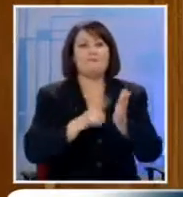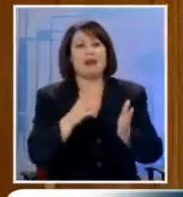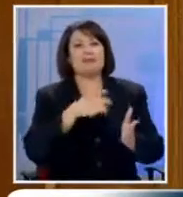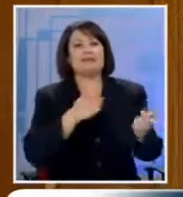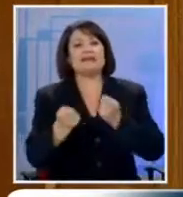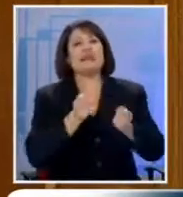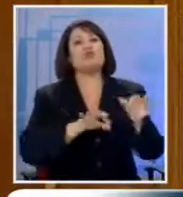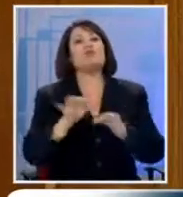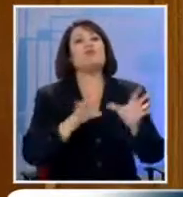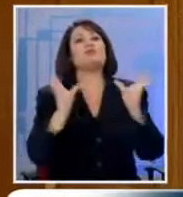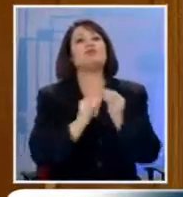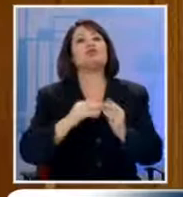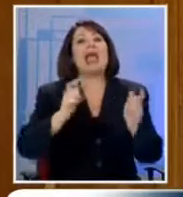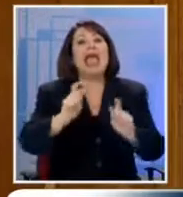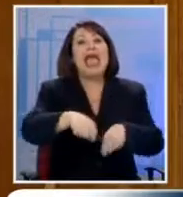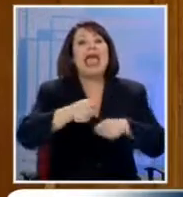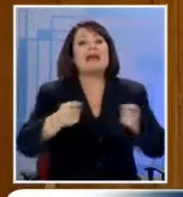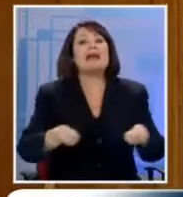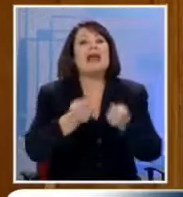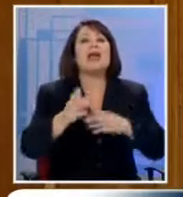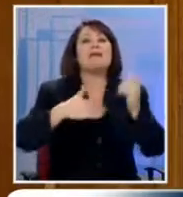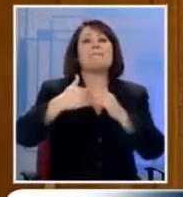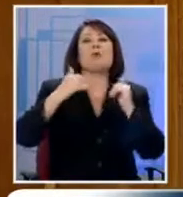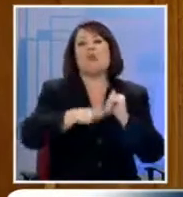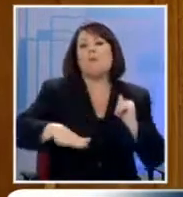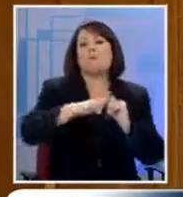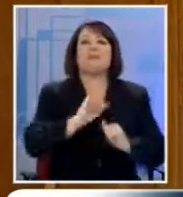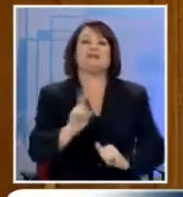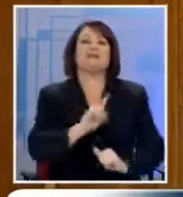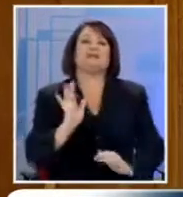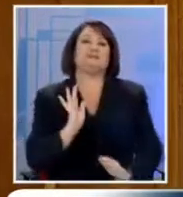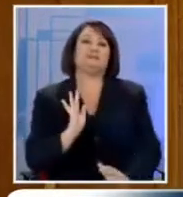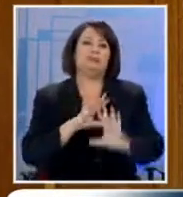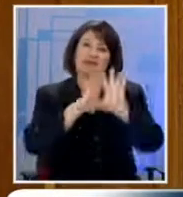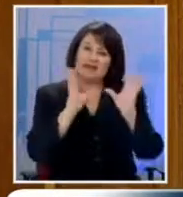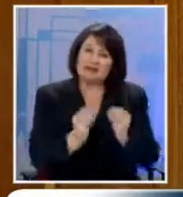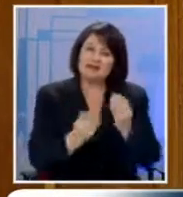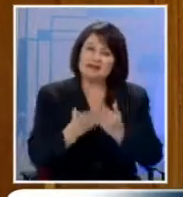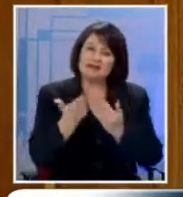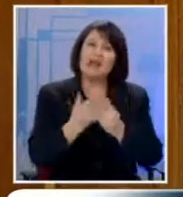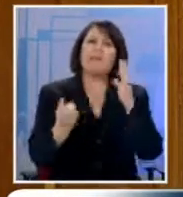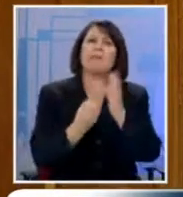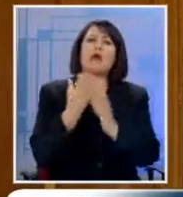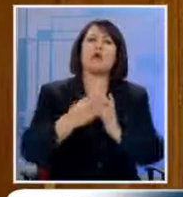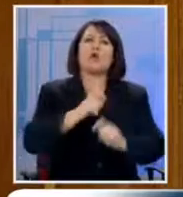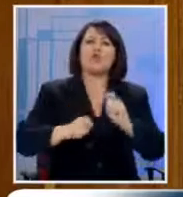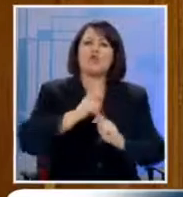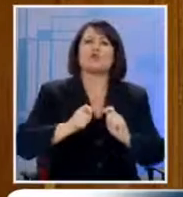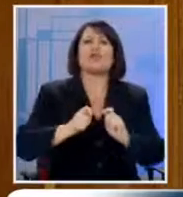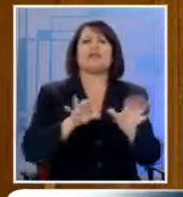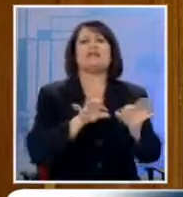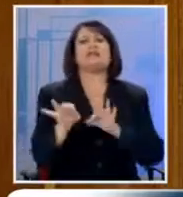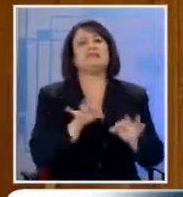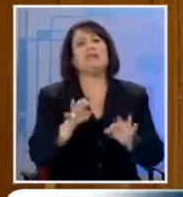υποδομής σε κάθε τομέα υποδομών που θα υπηρετεί το συνολικό σχέδιο της παραγωγικής ανασυγκρότησης και του χωροταξικού